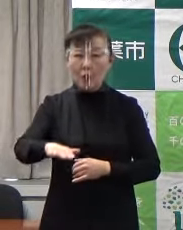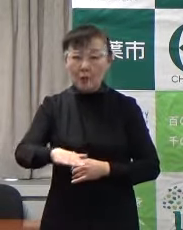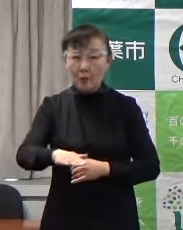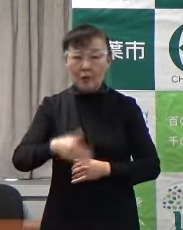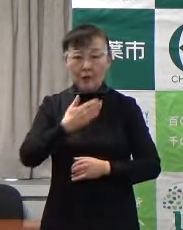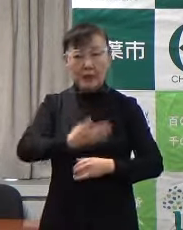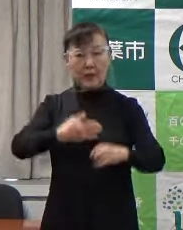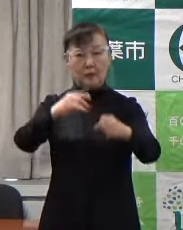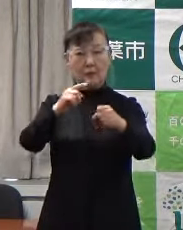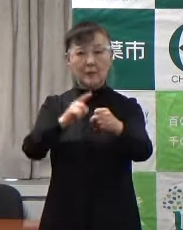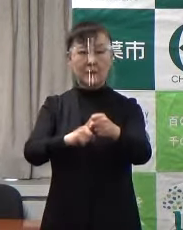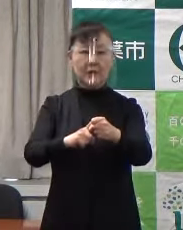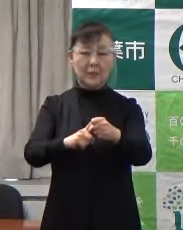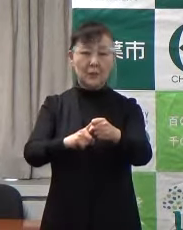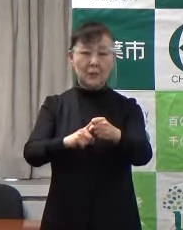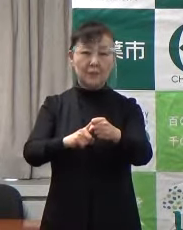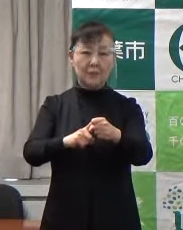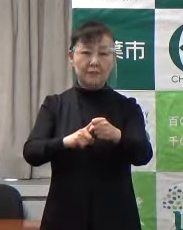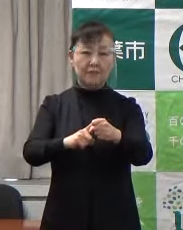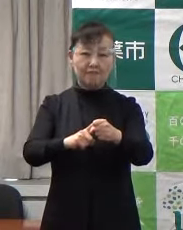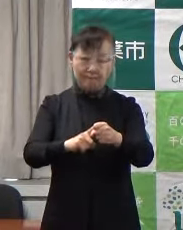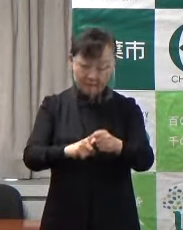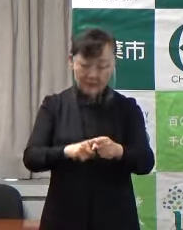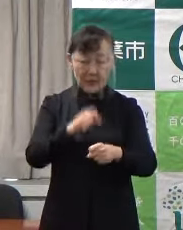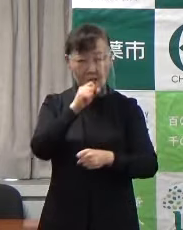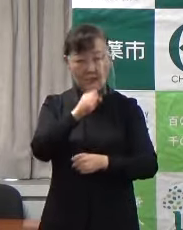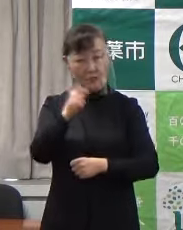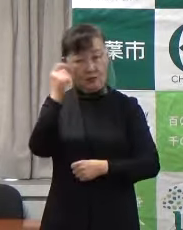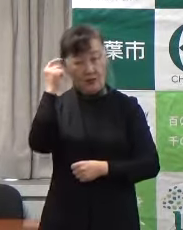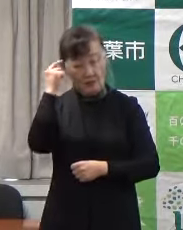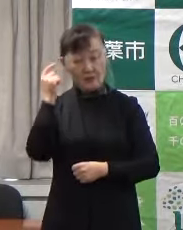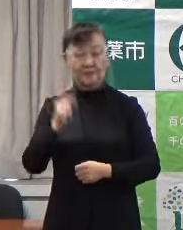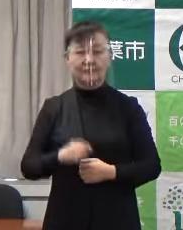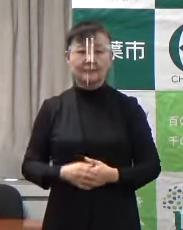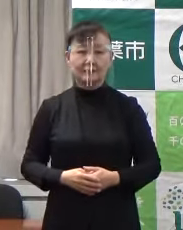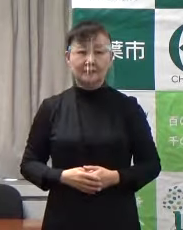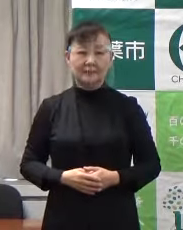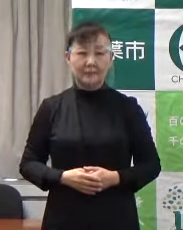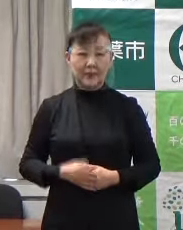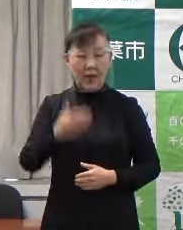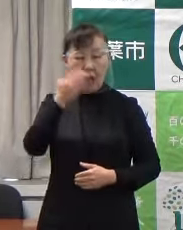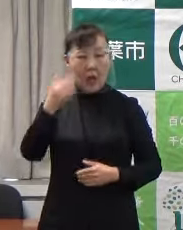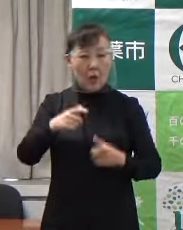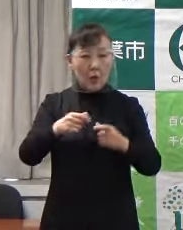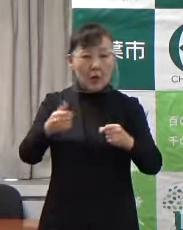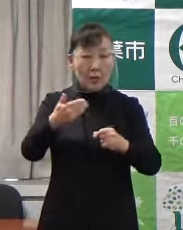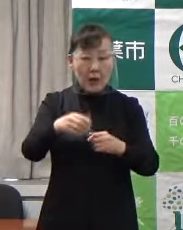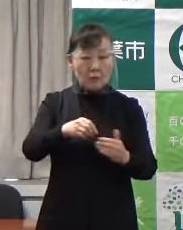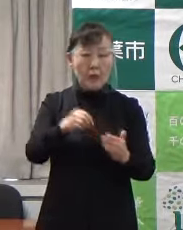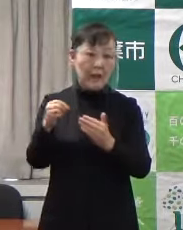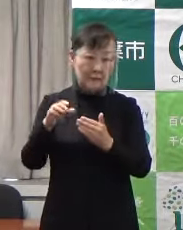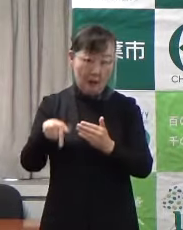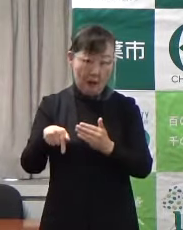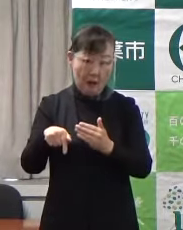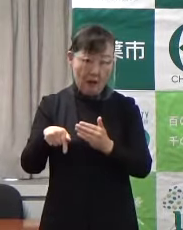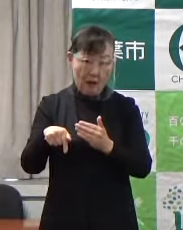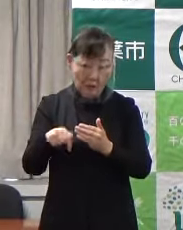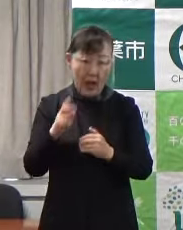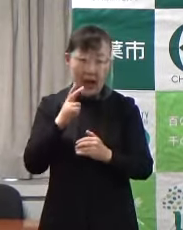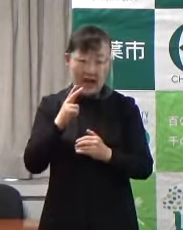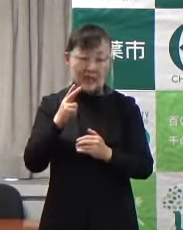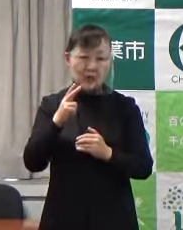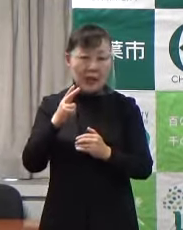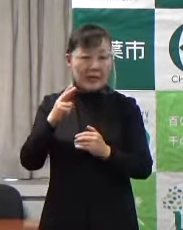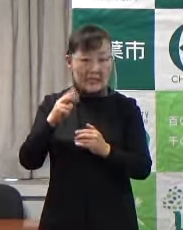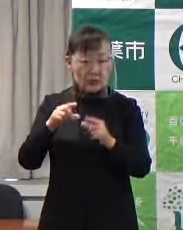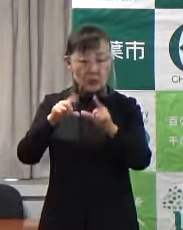健康のためにも非常に役に立つのかなというふうに思います。若葉区を選んで、やっぱり若葉区の方比較的喫煙率が高い